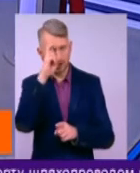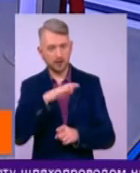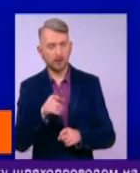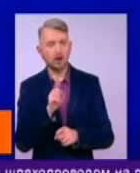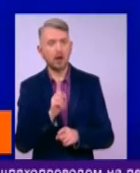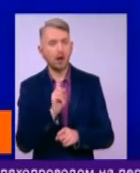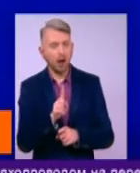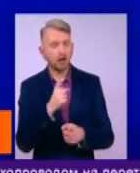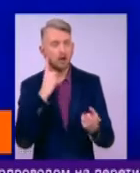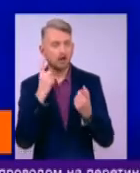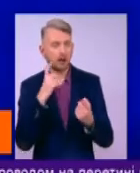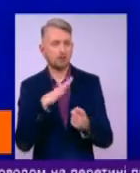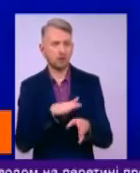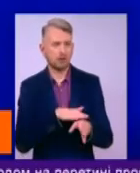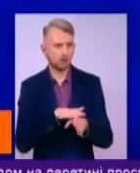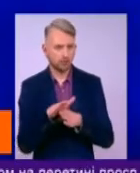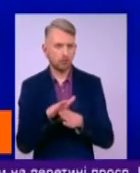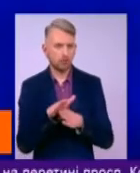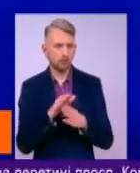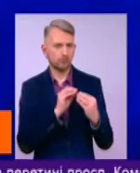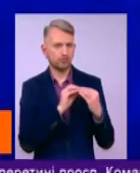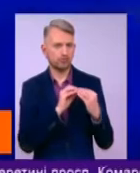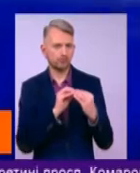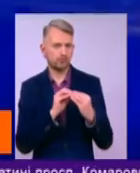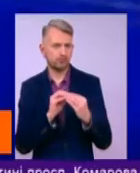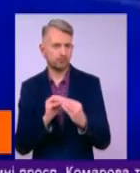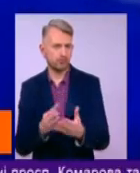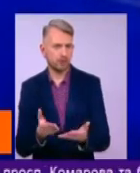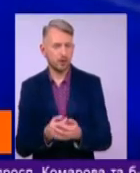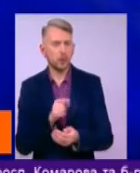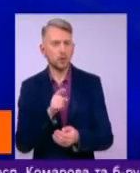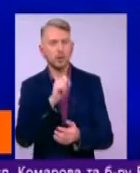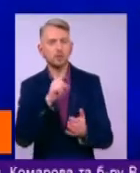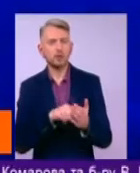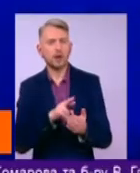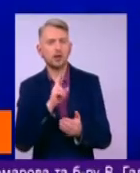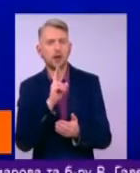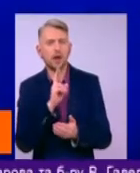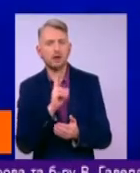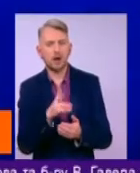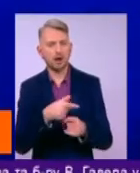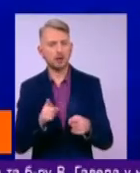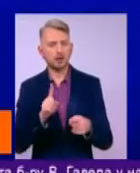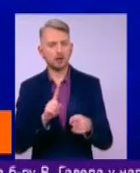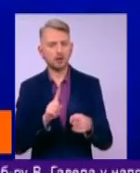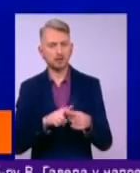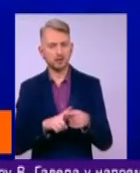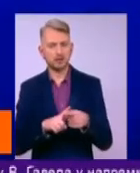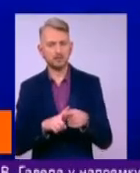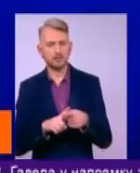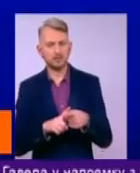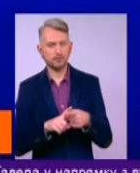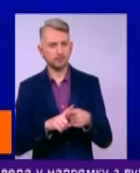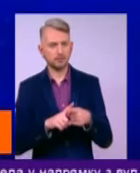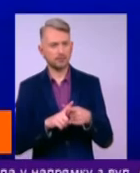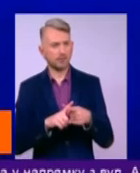не менше, дані були абсолютно сталими і однаковими. Тут питання, як виводити це в